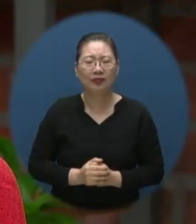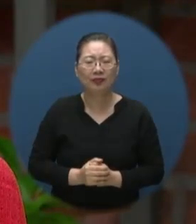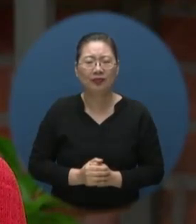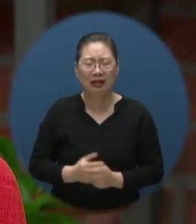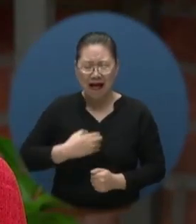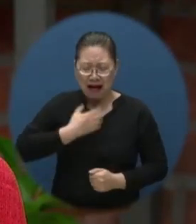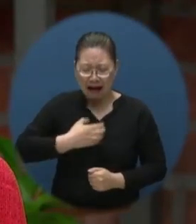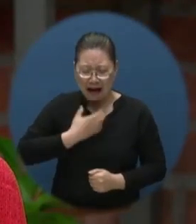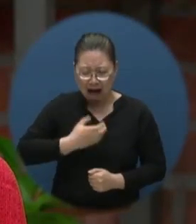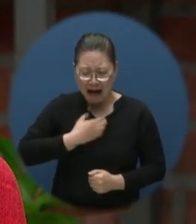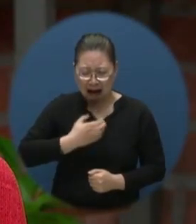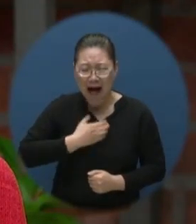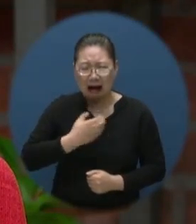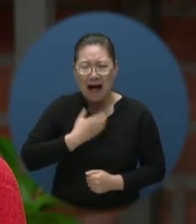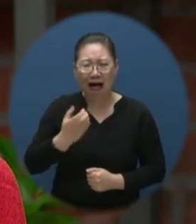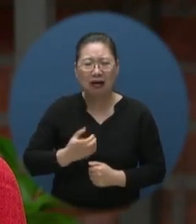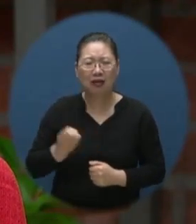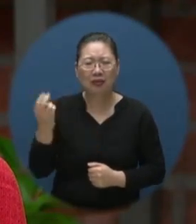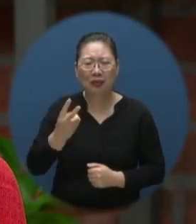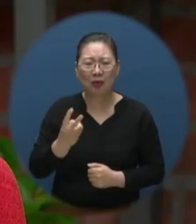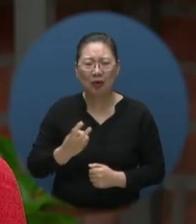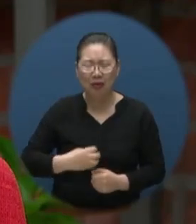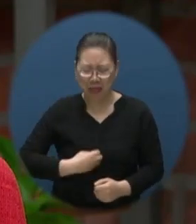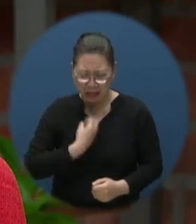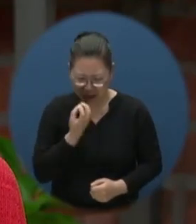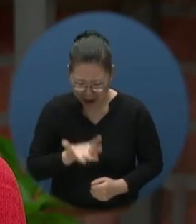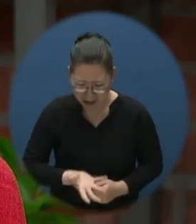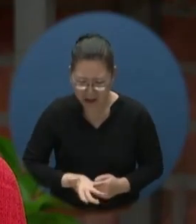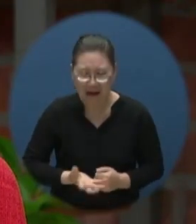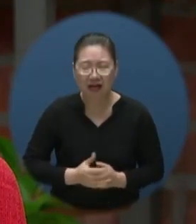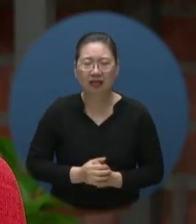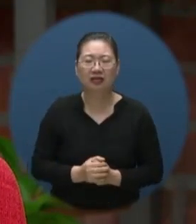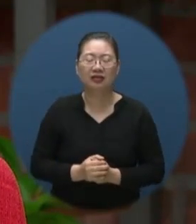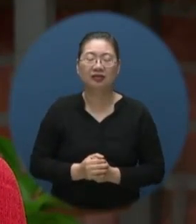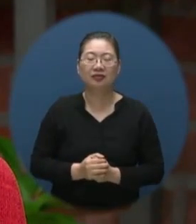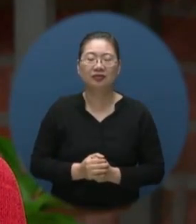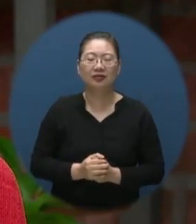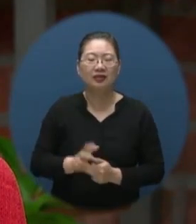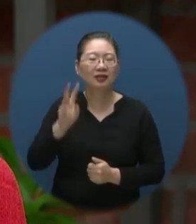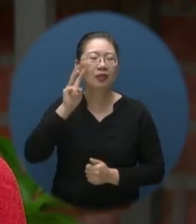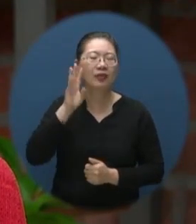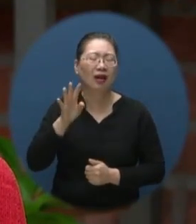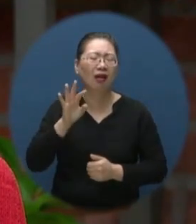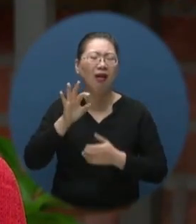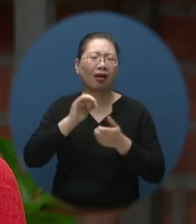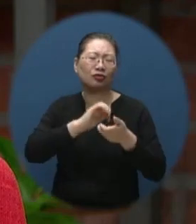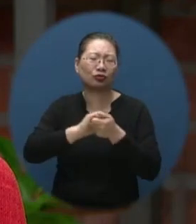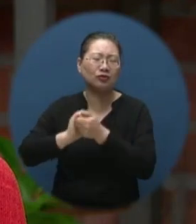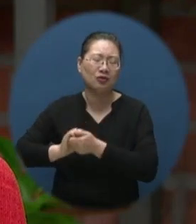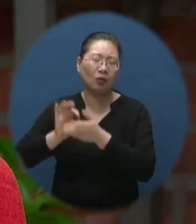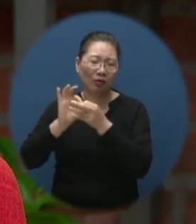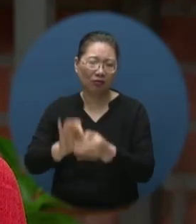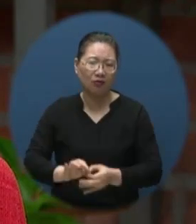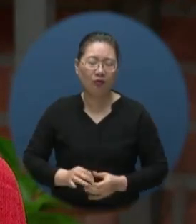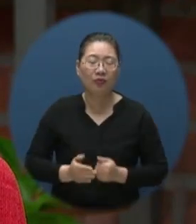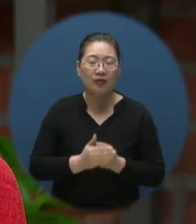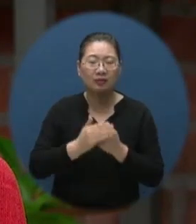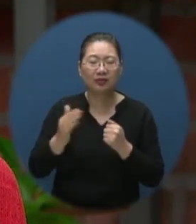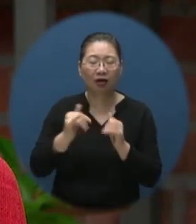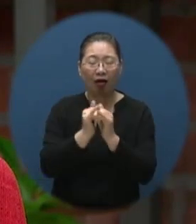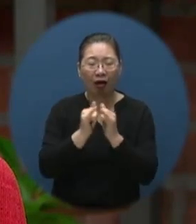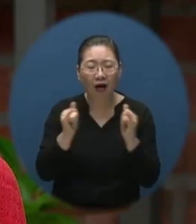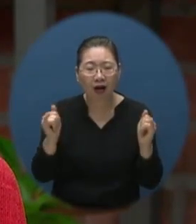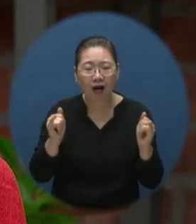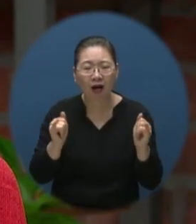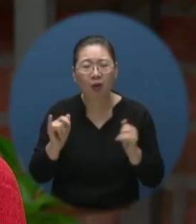심하면 구역질이 나고 또 토하기도 해요. 그거를 3, 4일씩 아픈 거예요. 그러니까